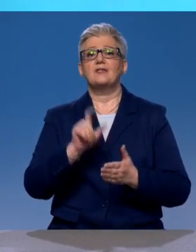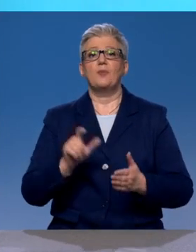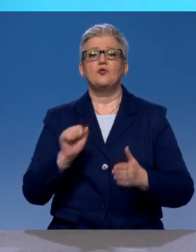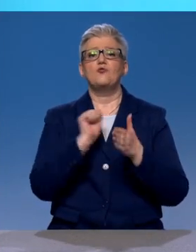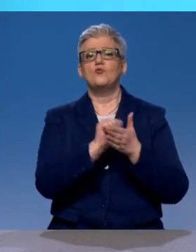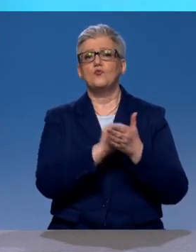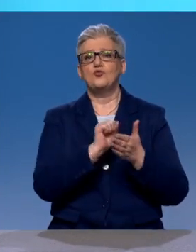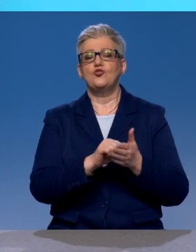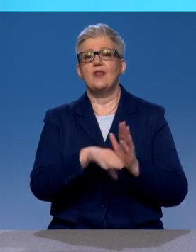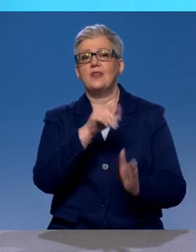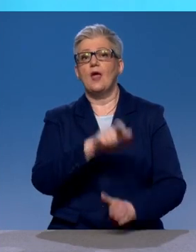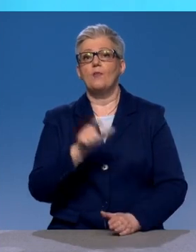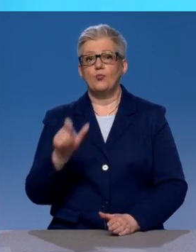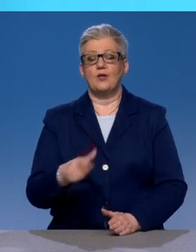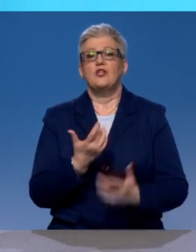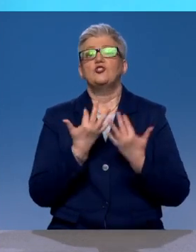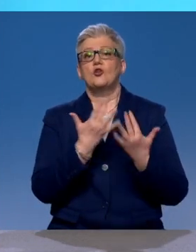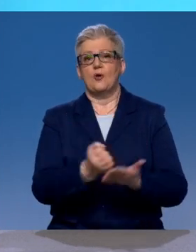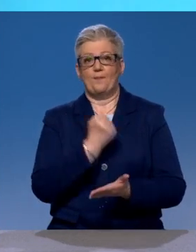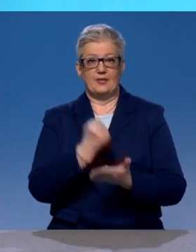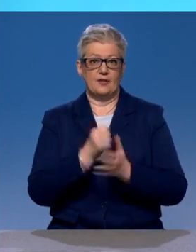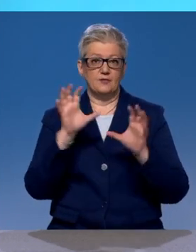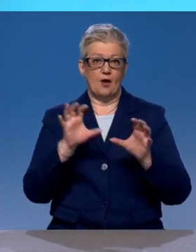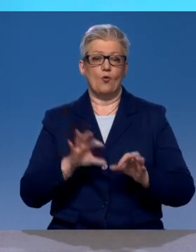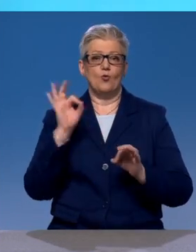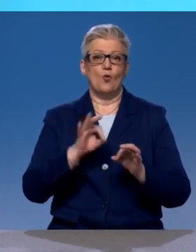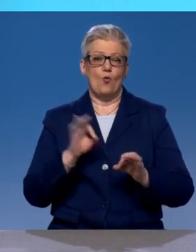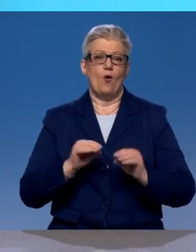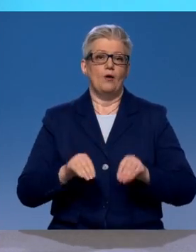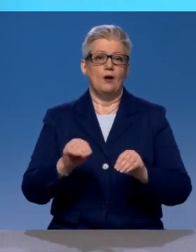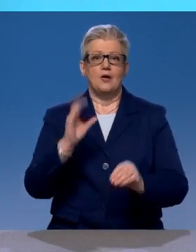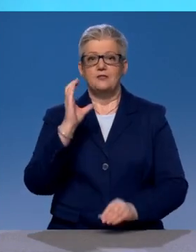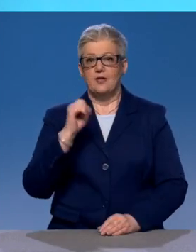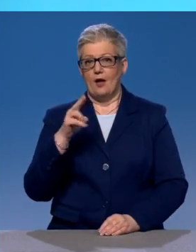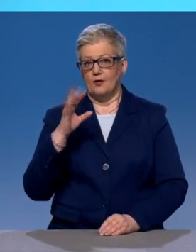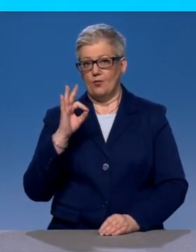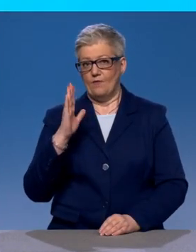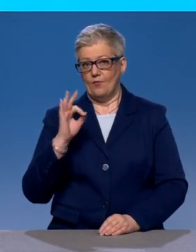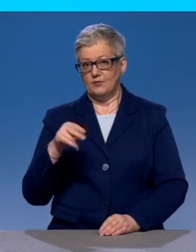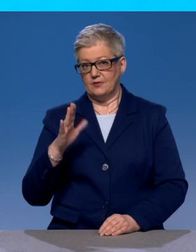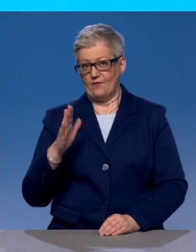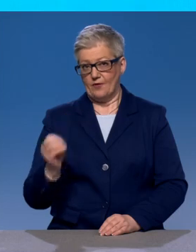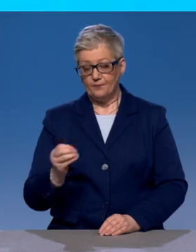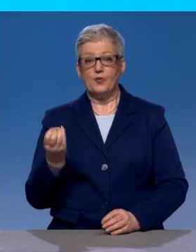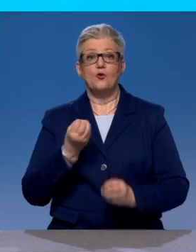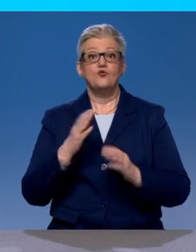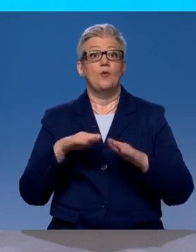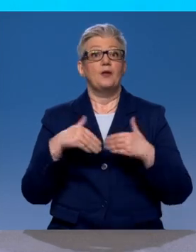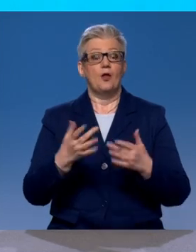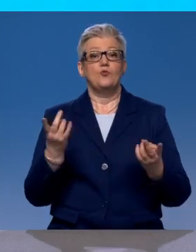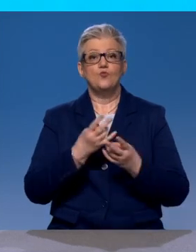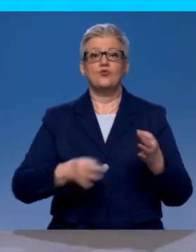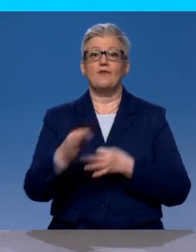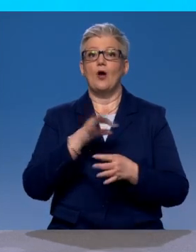депутатов нашей Думы, спросите, зачем приняли закон о садоводстве. В общем, просят разобраться, да. Разберемся. А еще предложение. Смотри, нужно говорить о проблемах. Останавливать